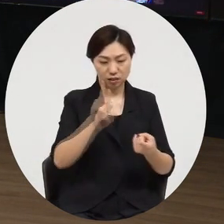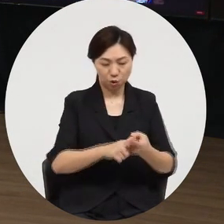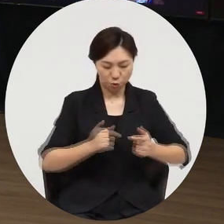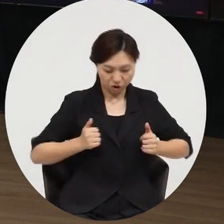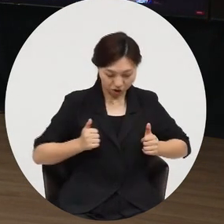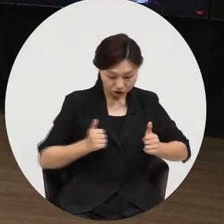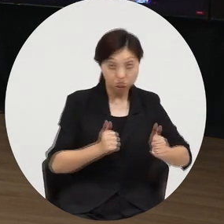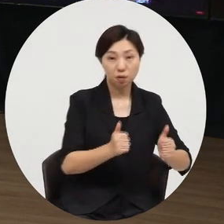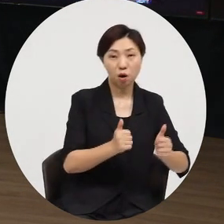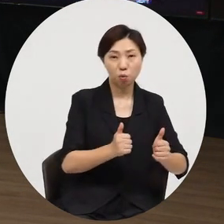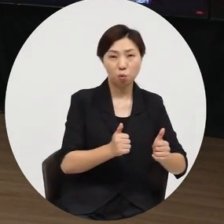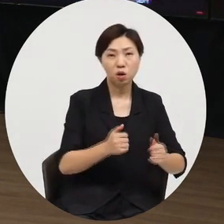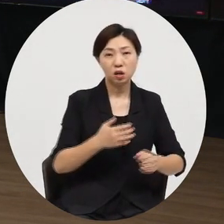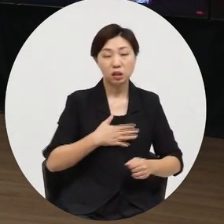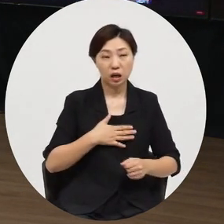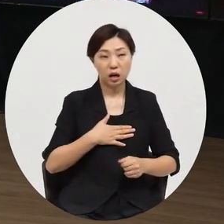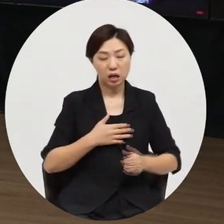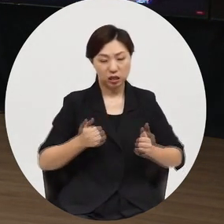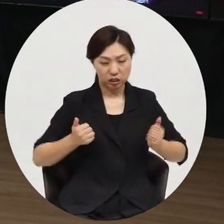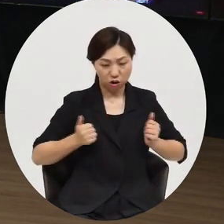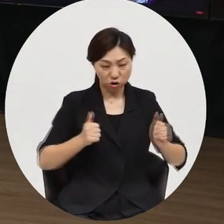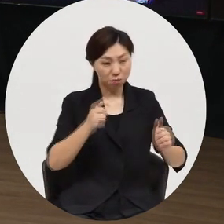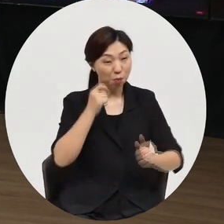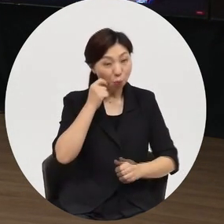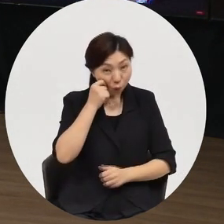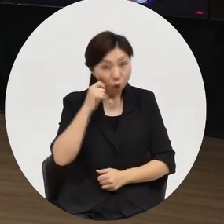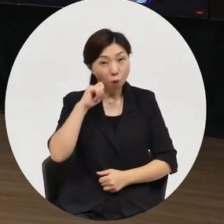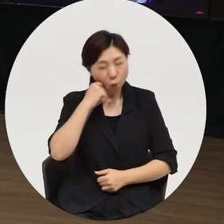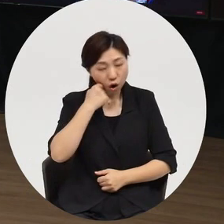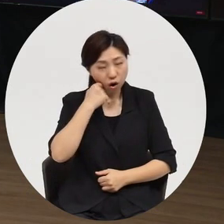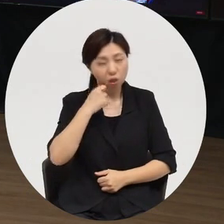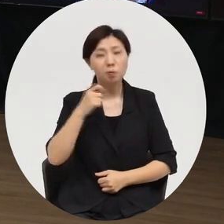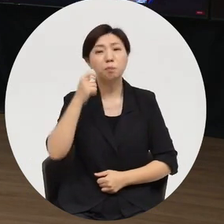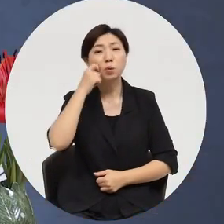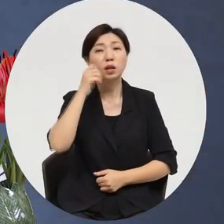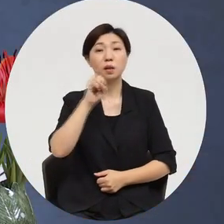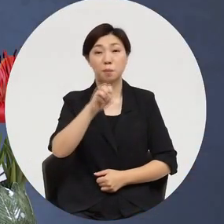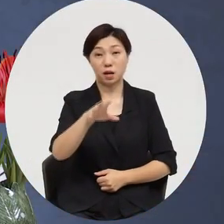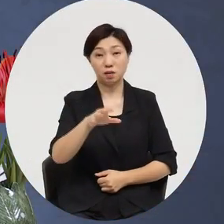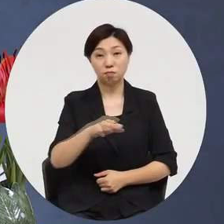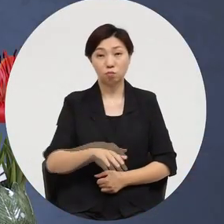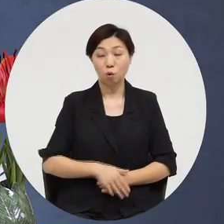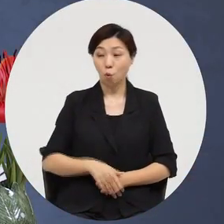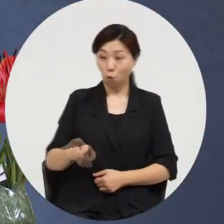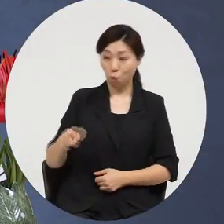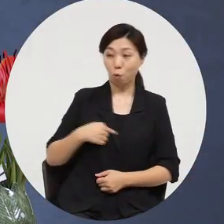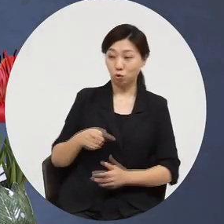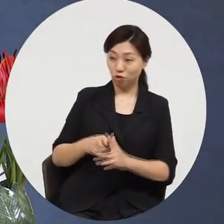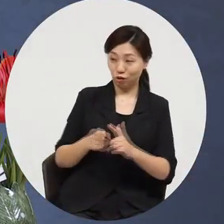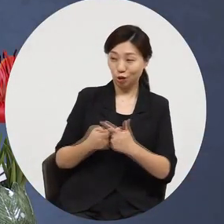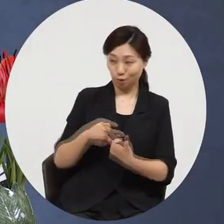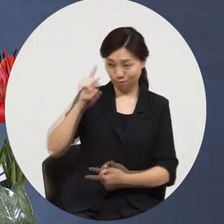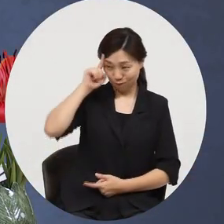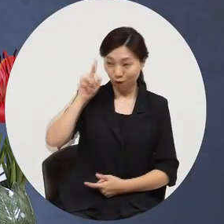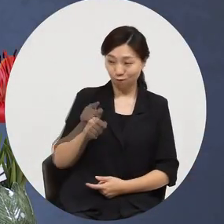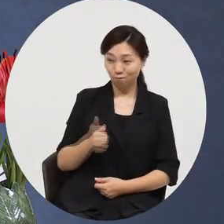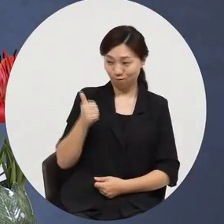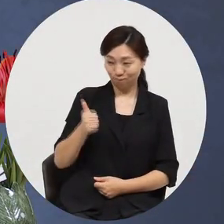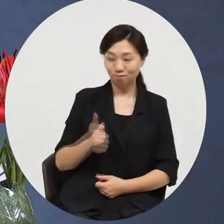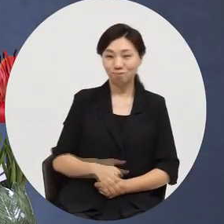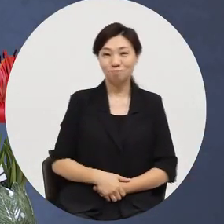하고 하기 싫으면은 못한다 이렇게 하라는 뜻인 것 같습니다. 어이구 말귀 잘 알아듣네.